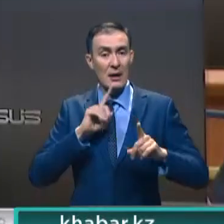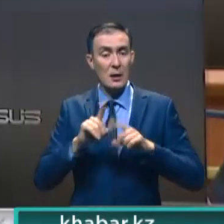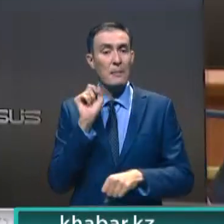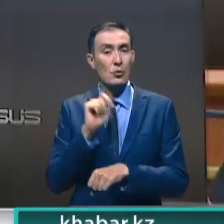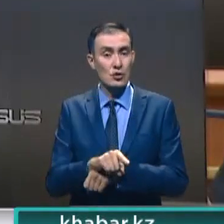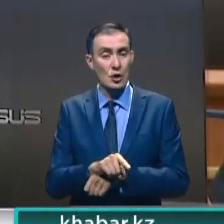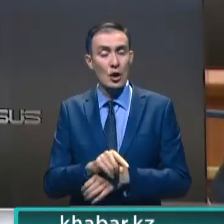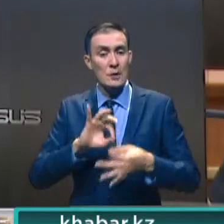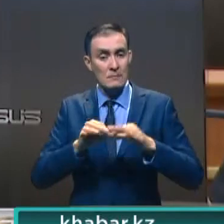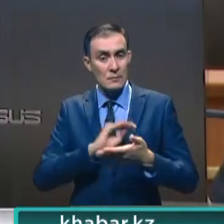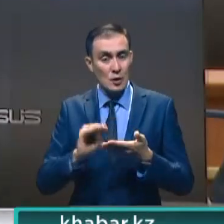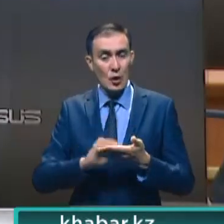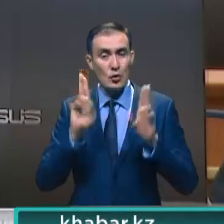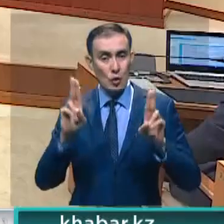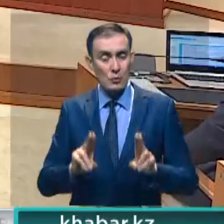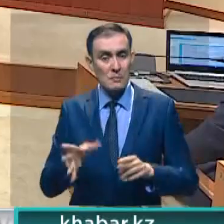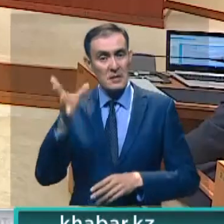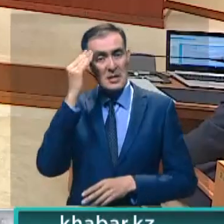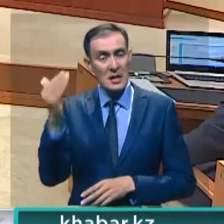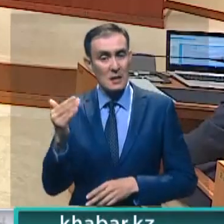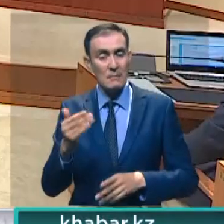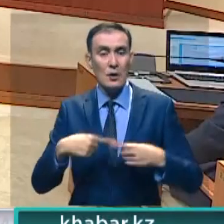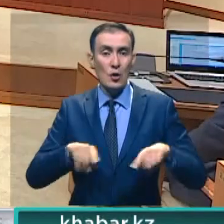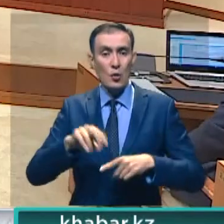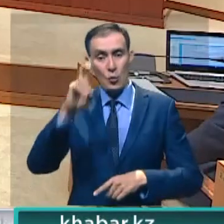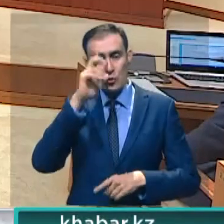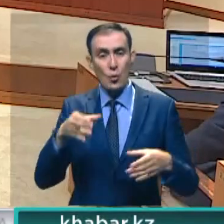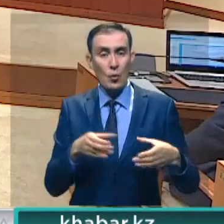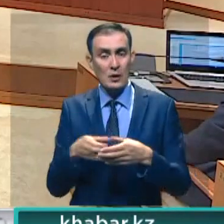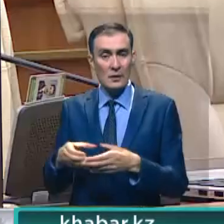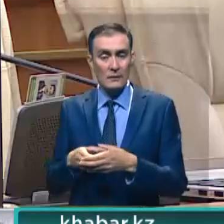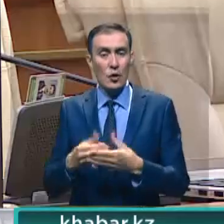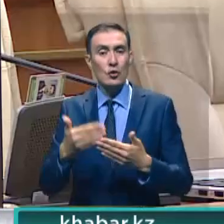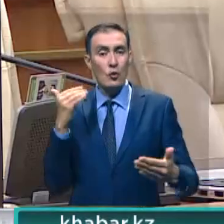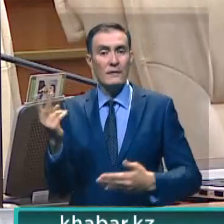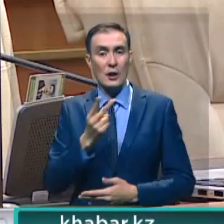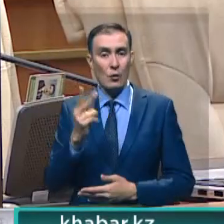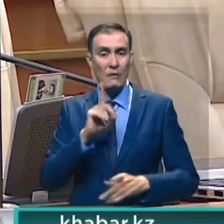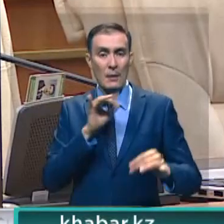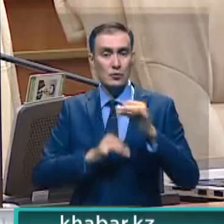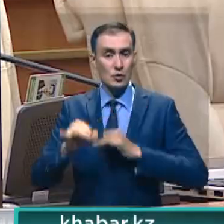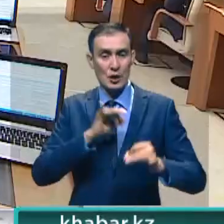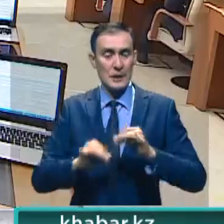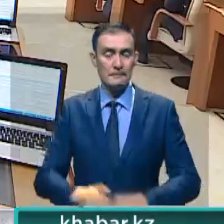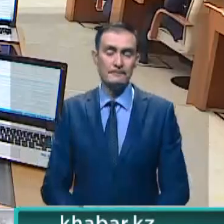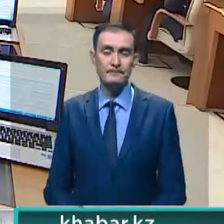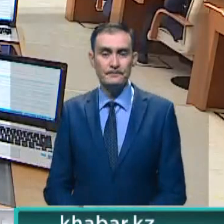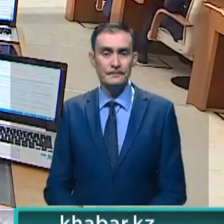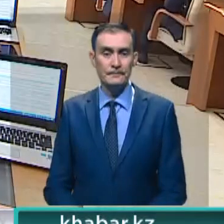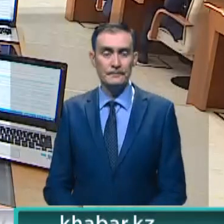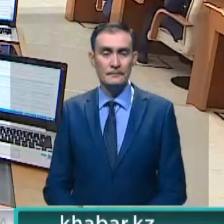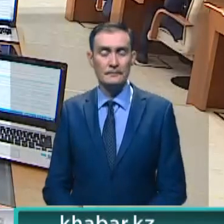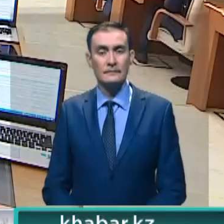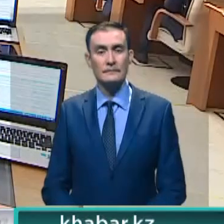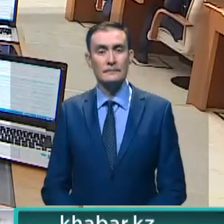поручил доработать норму с учетом мнений и позиций госорганов до второго чтения. Айгуль Амантаева, Динара Жамбатырова. Итоги